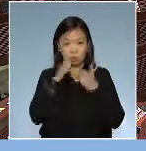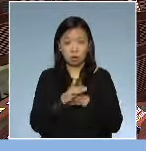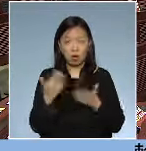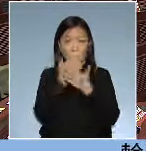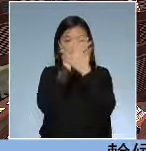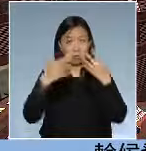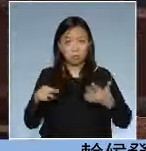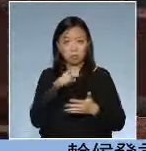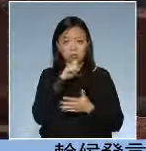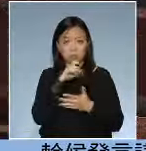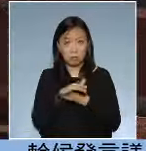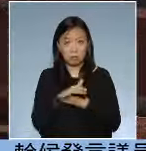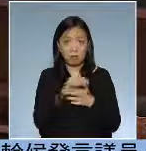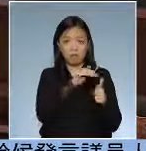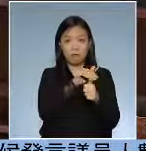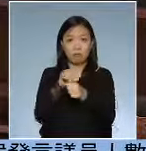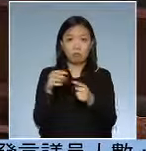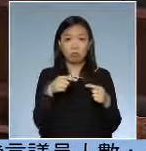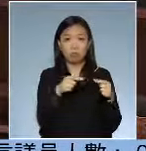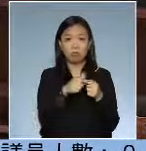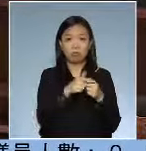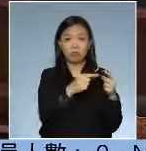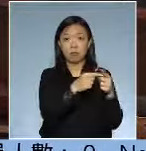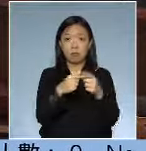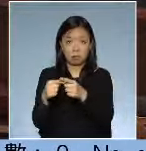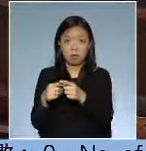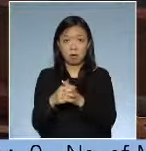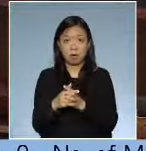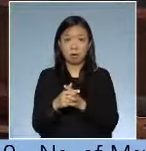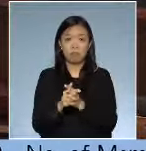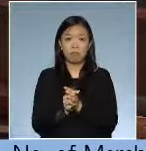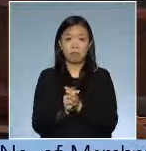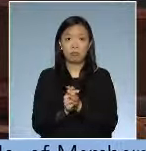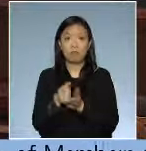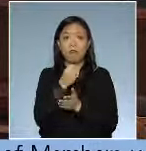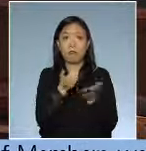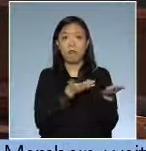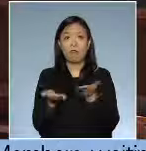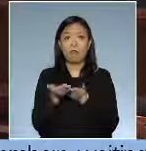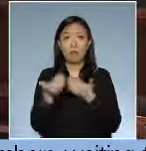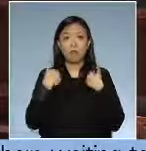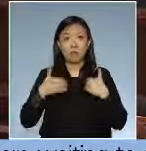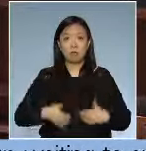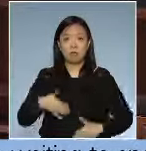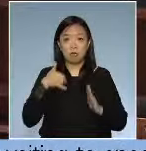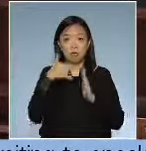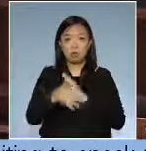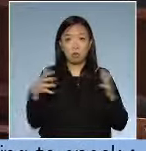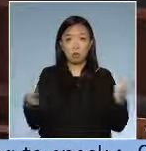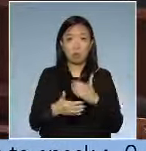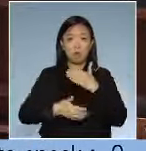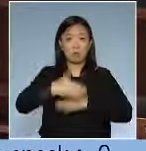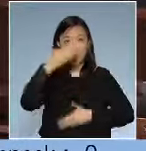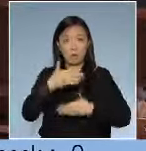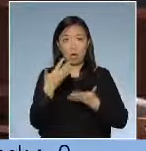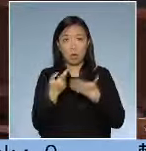咧有人咧就呼籲公眾人士咧就透過訪客身份就進入我哋嘅綜合大樓，咁就必要時咧就衝擊